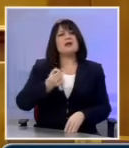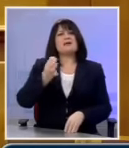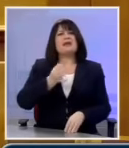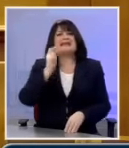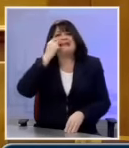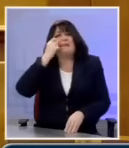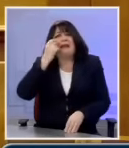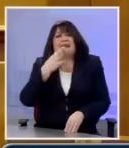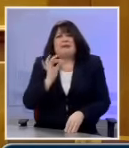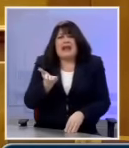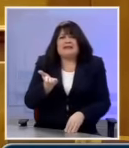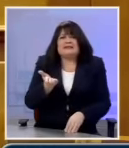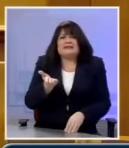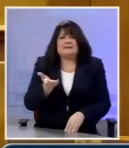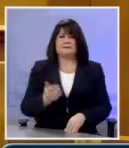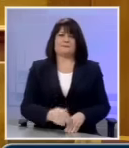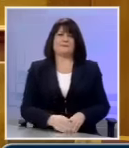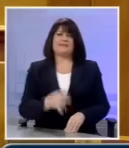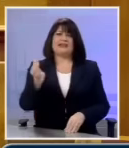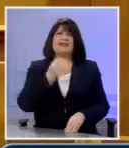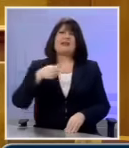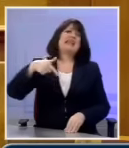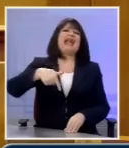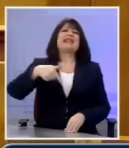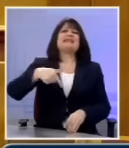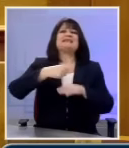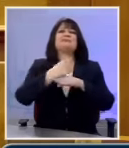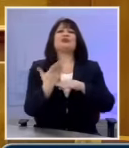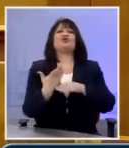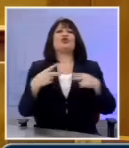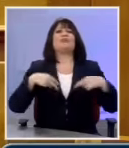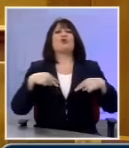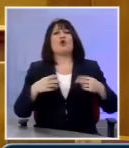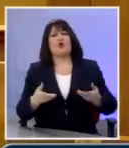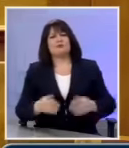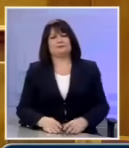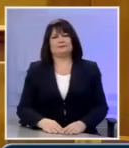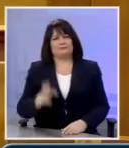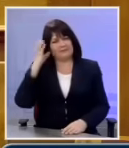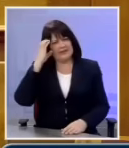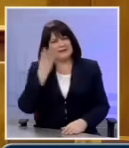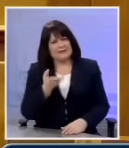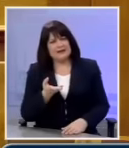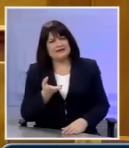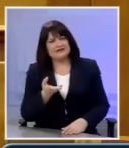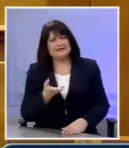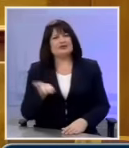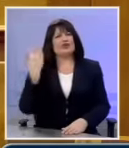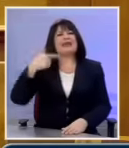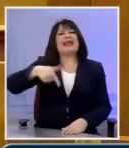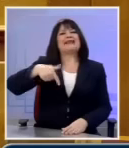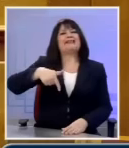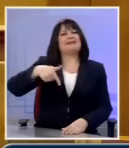σιμίτη. Μας μίλησε για τον κύριο Γιαννίτση. Θέλω να θυμίσω ότι την εποχή του